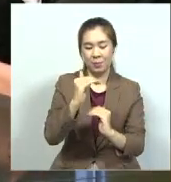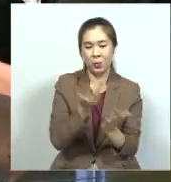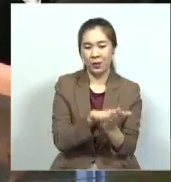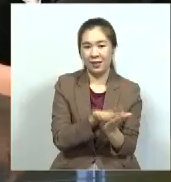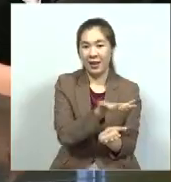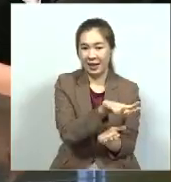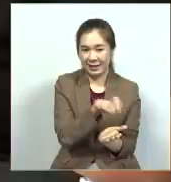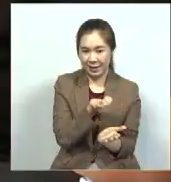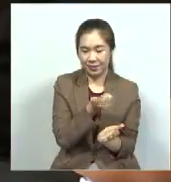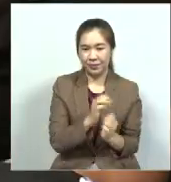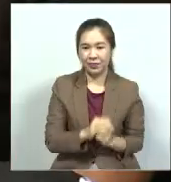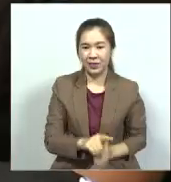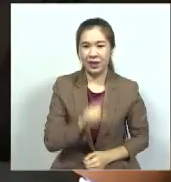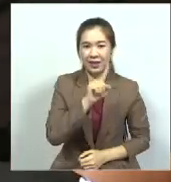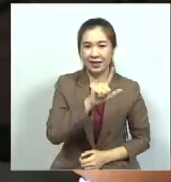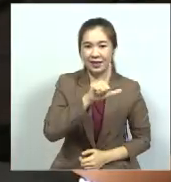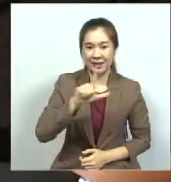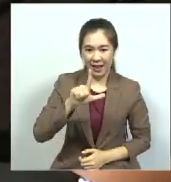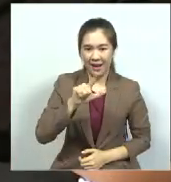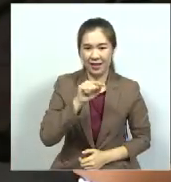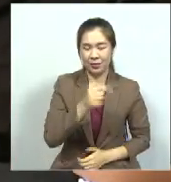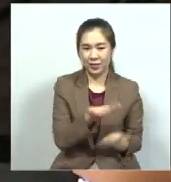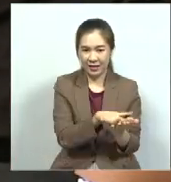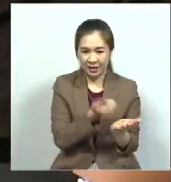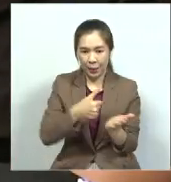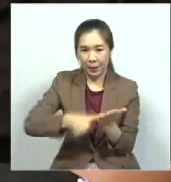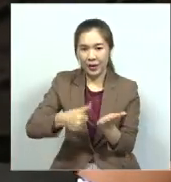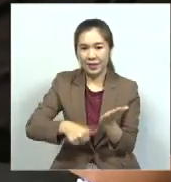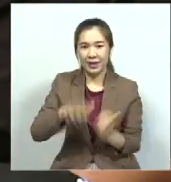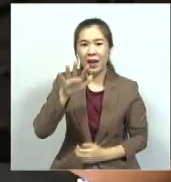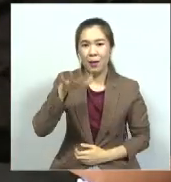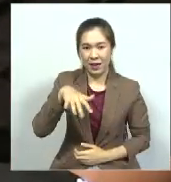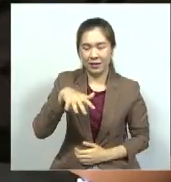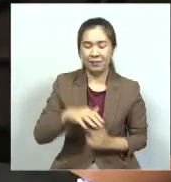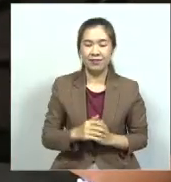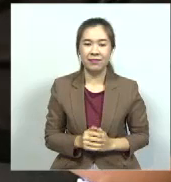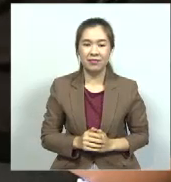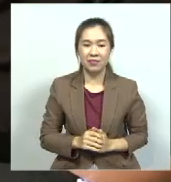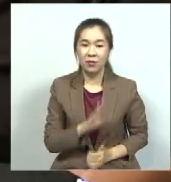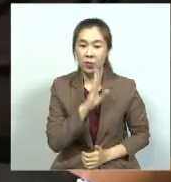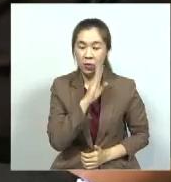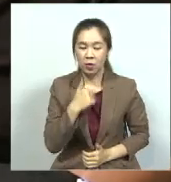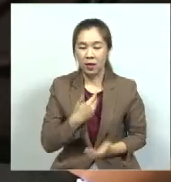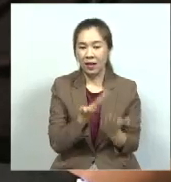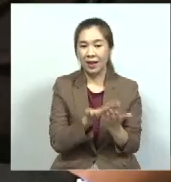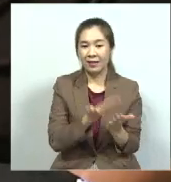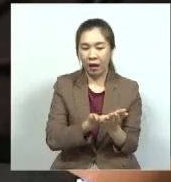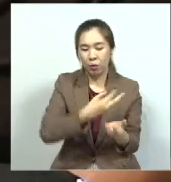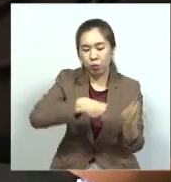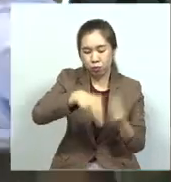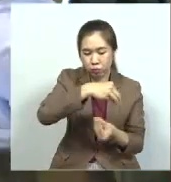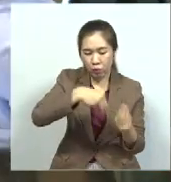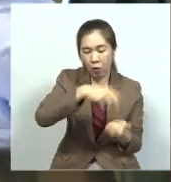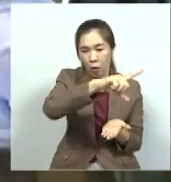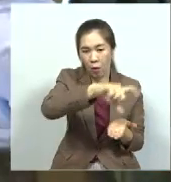ภาษีเนี่ยเขาจะอยู่ที่1ล้านบาทจะจัดเก็บภาษีอยู่ที่ 5,000 บาทหากคุณผู้ชมมีวงเงินที่เรารับ